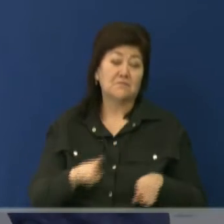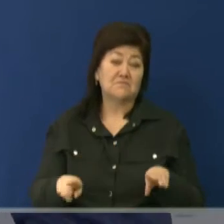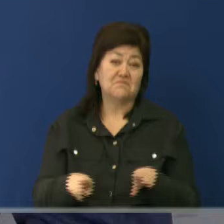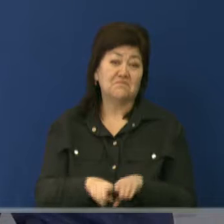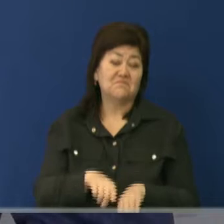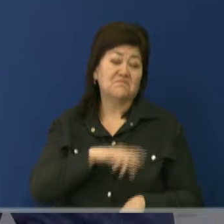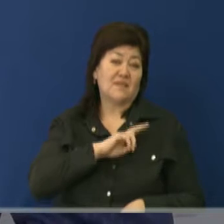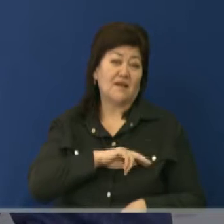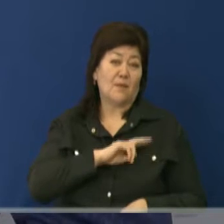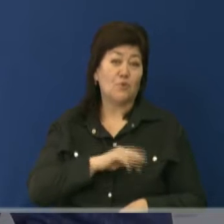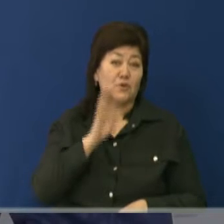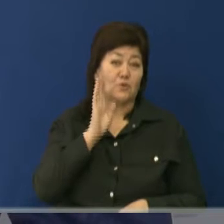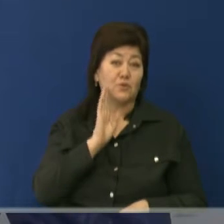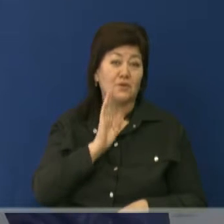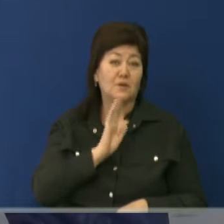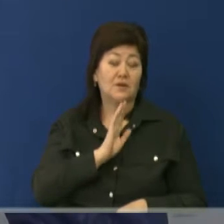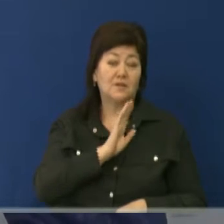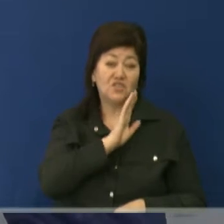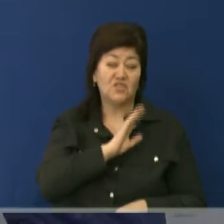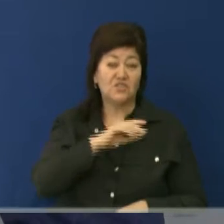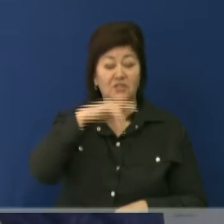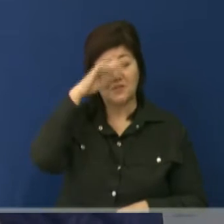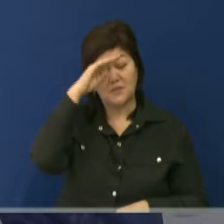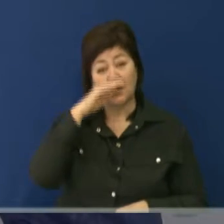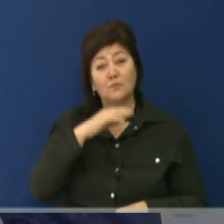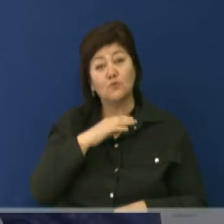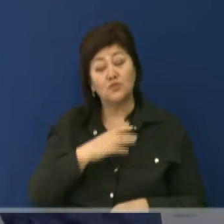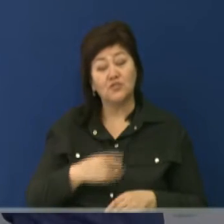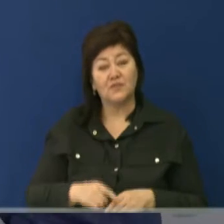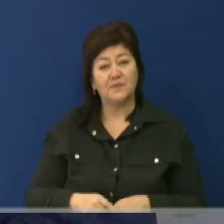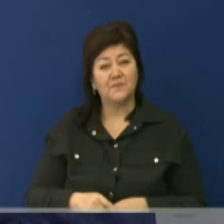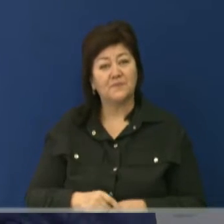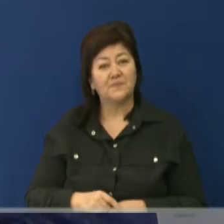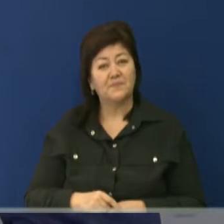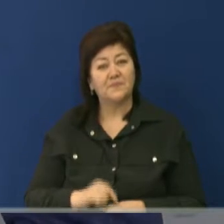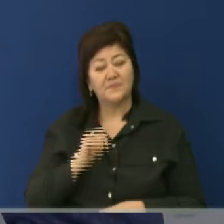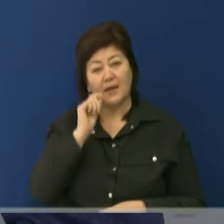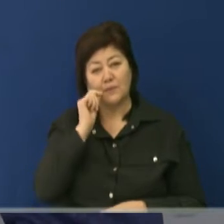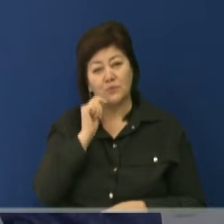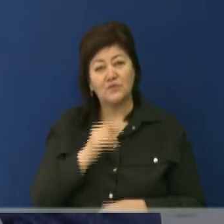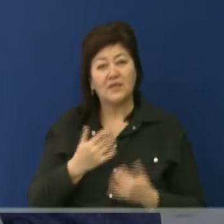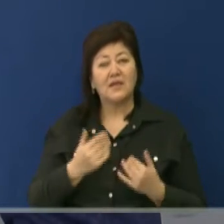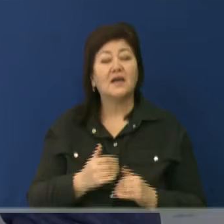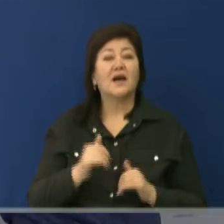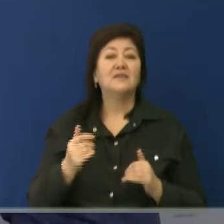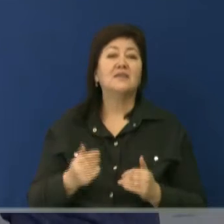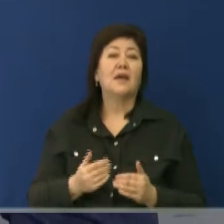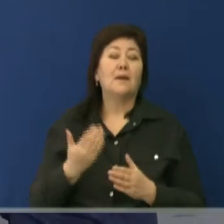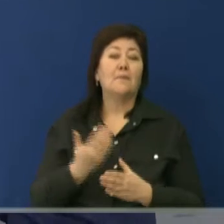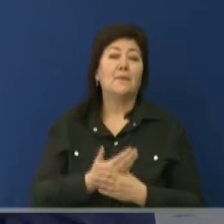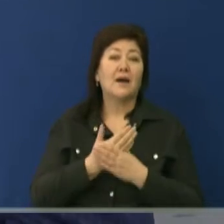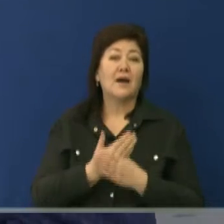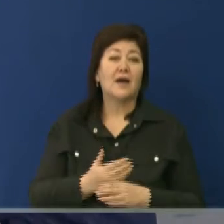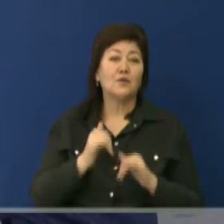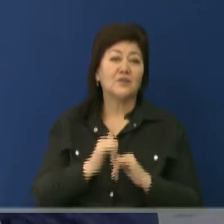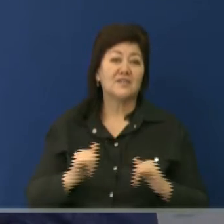бірдей қызмет етуде. Яғни бүгін алғыс айту күні басталып отырған бұл шара осы қаламыздың дамуына үлесін қосып жүрген нәзік